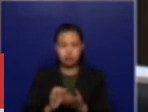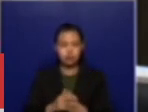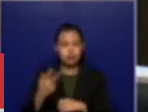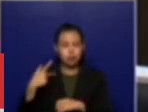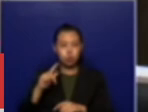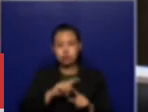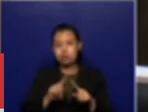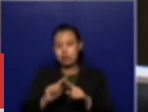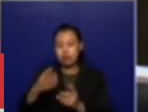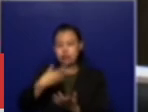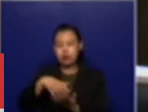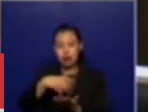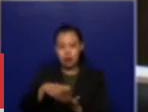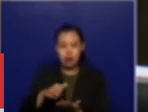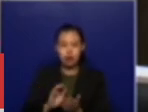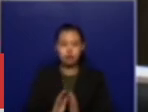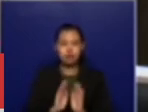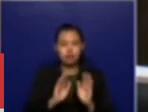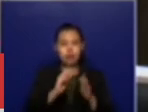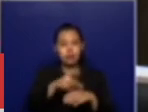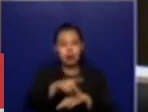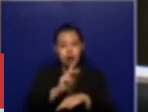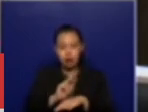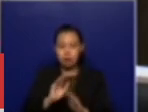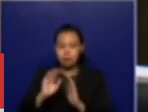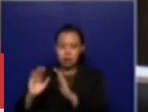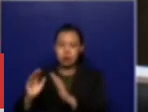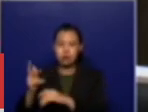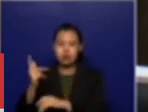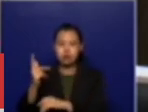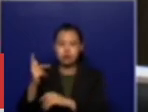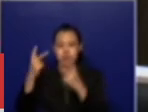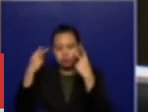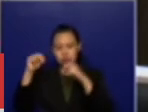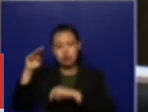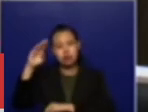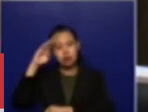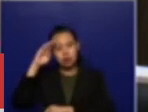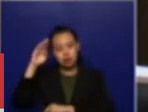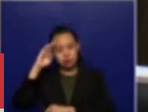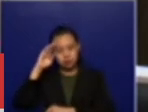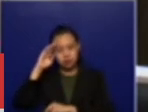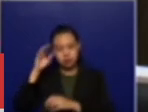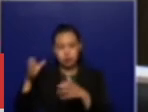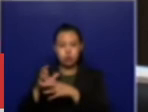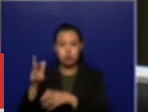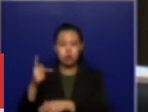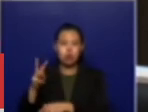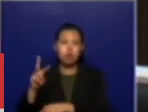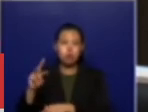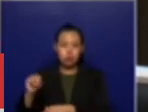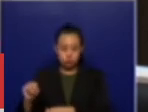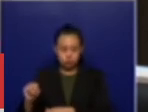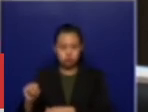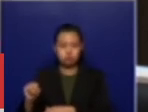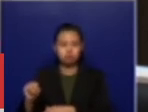ธานผ่านไปยังรัฐบาลผ่านไปยังท่านนายกรัฐมนตรีและก็พี่น้องประชาชนที่ติดตามการถ่ายทอดสดอยู่ในขณะนี้